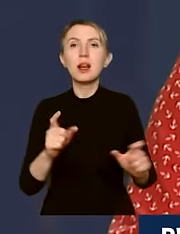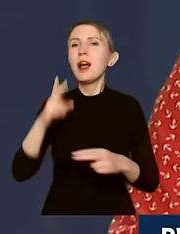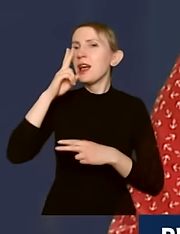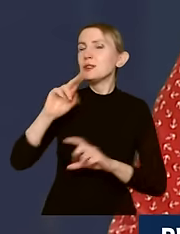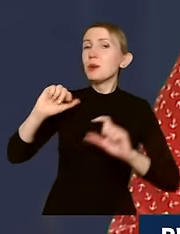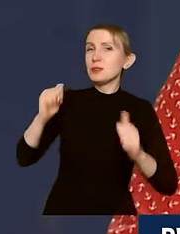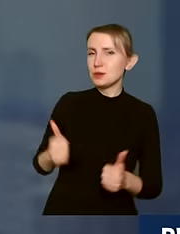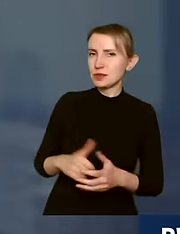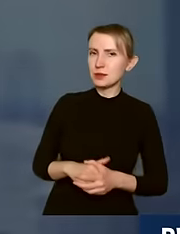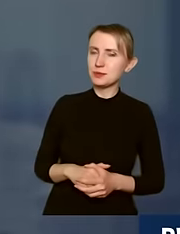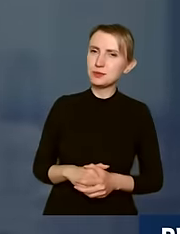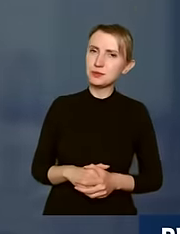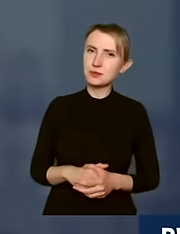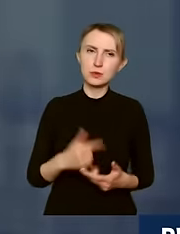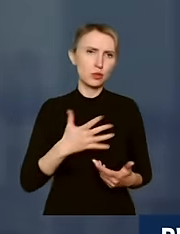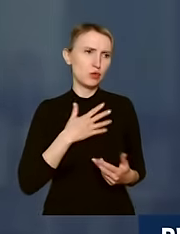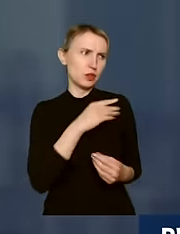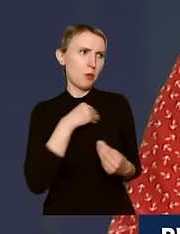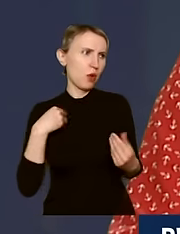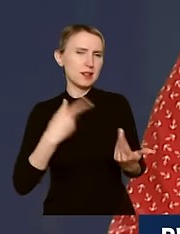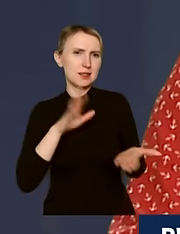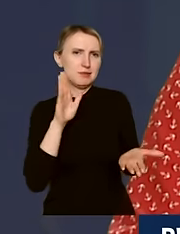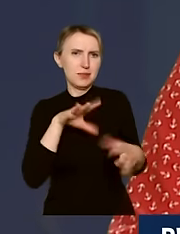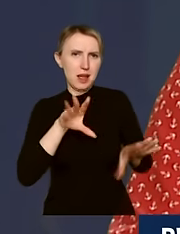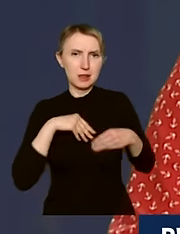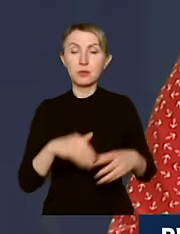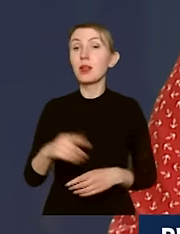Wydawało się, że Polacy to zaakceptowali. Kiedy wprowadzaliśmy